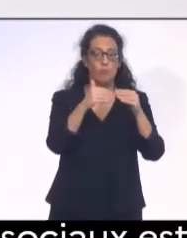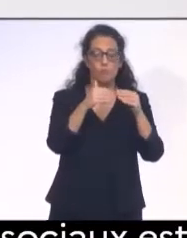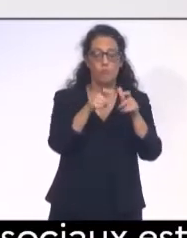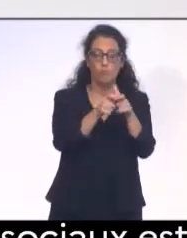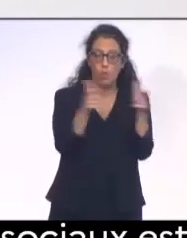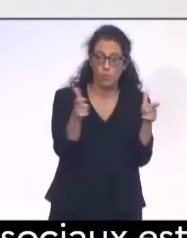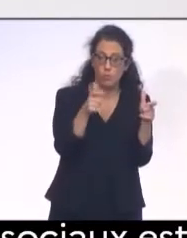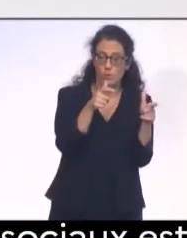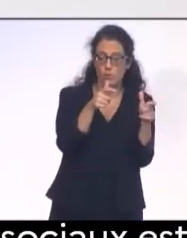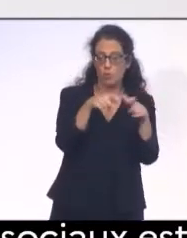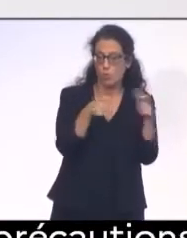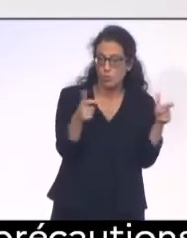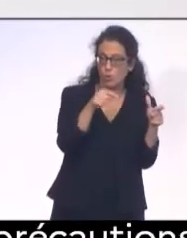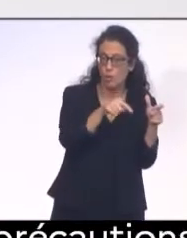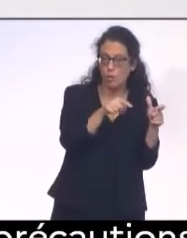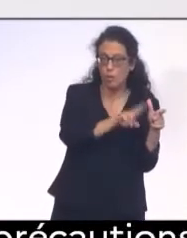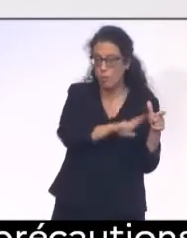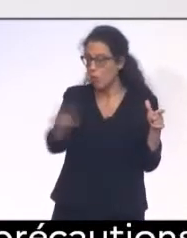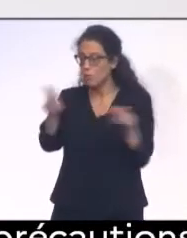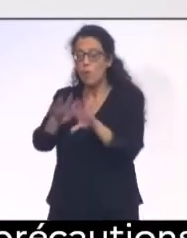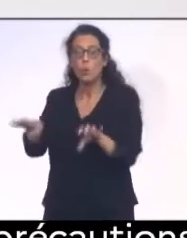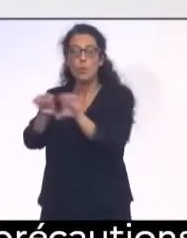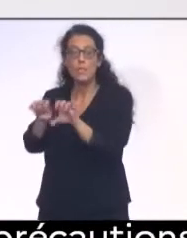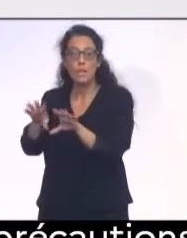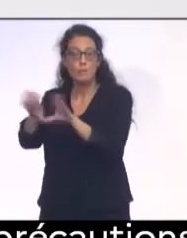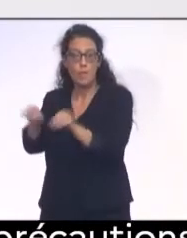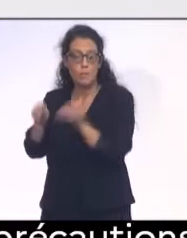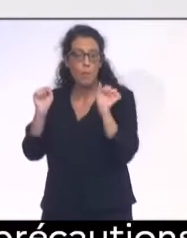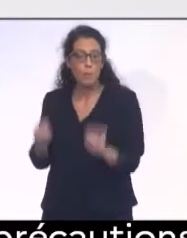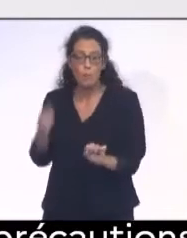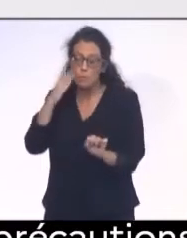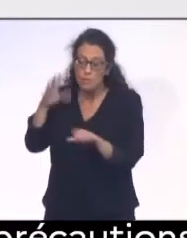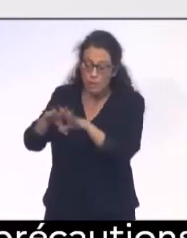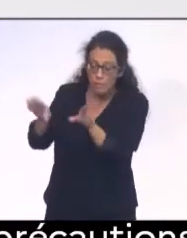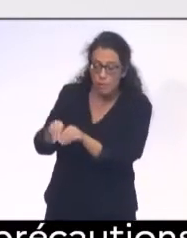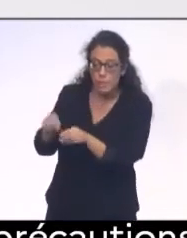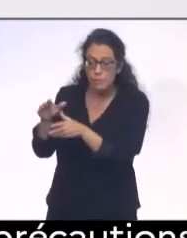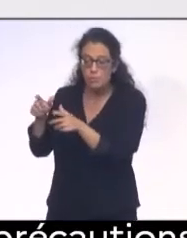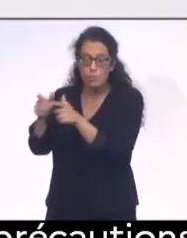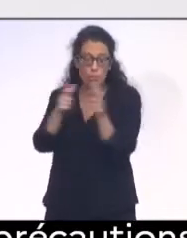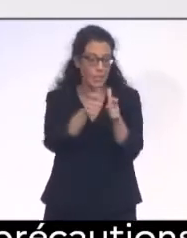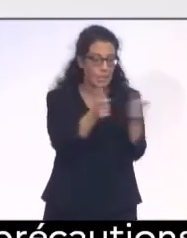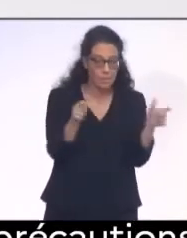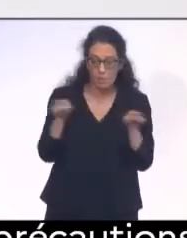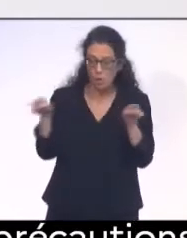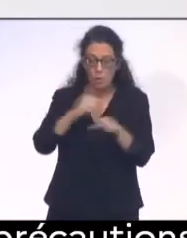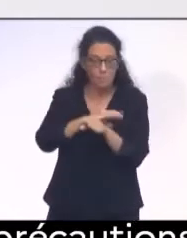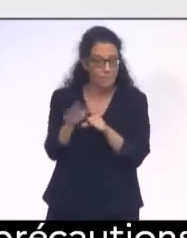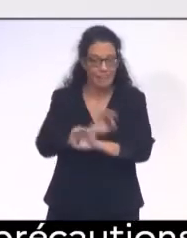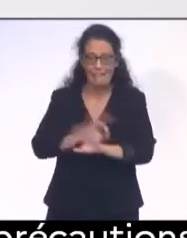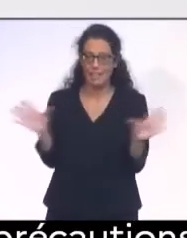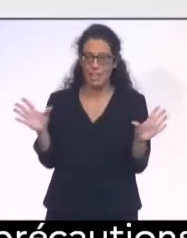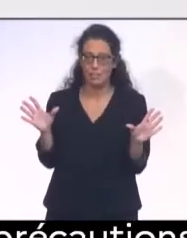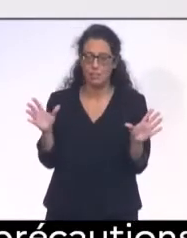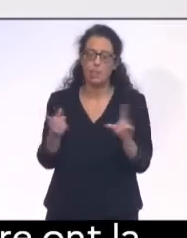week-end, si aucun cas de Covid-19 n'est avéré dans l'établissement ou la famille. Nous voulons maintenir ce lien. Il est si